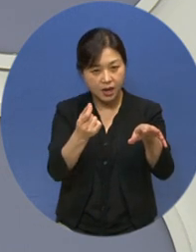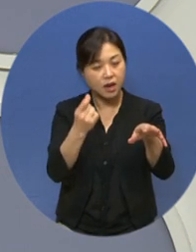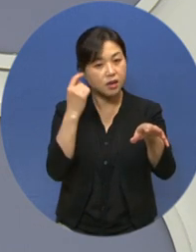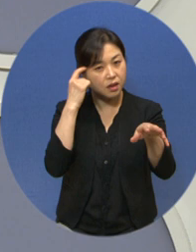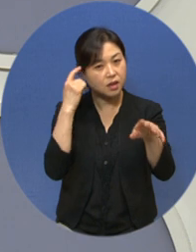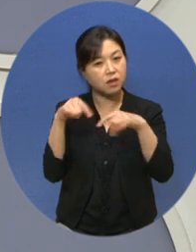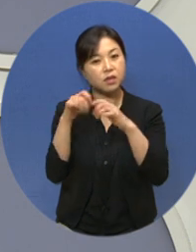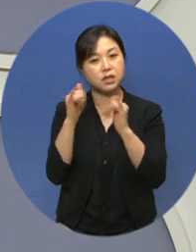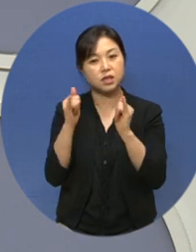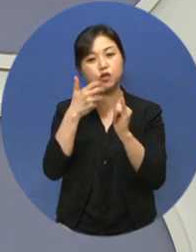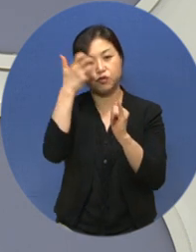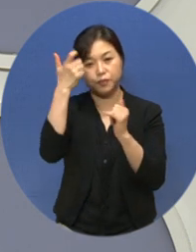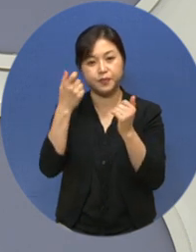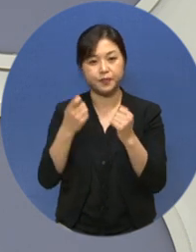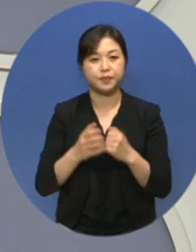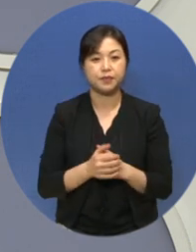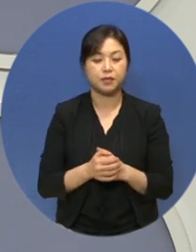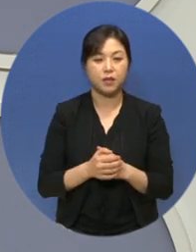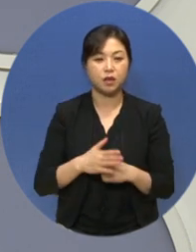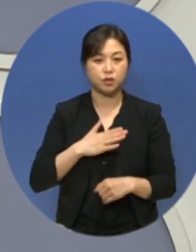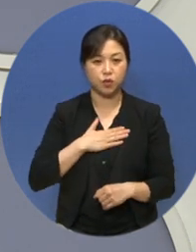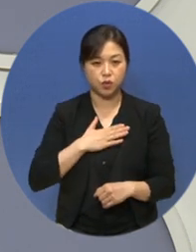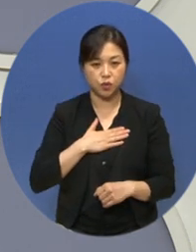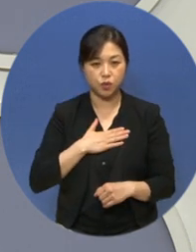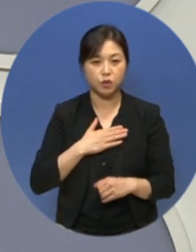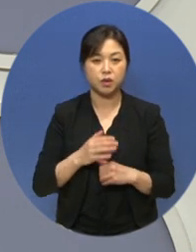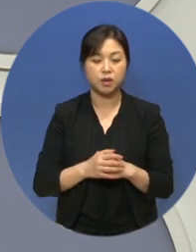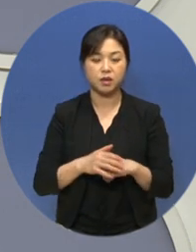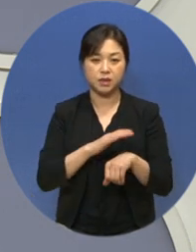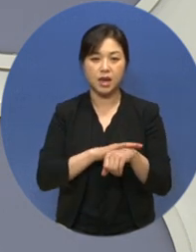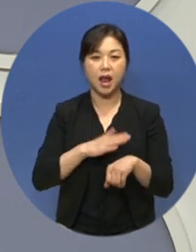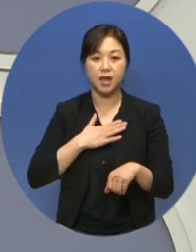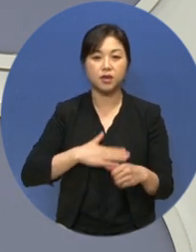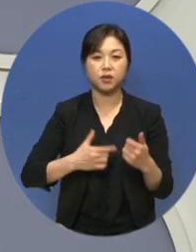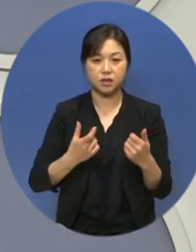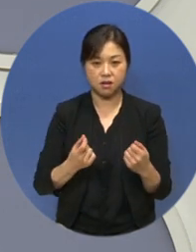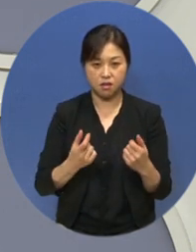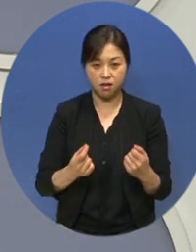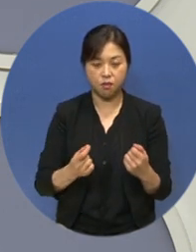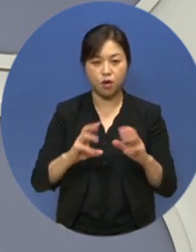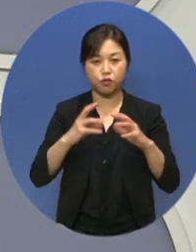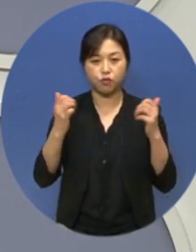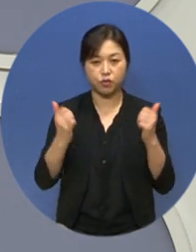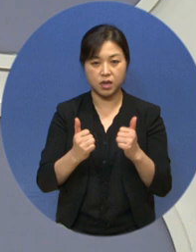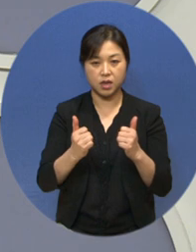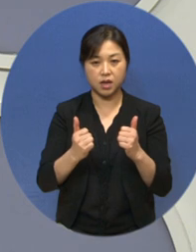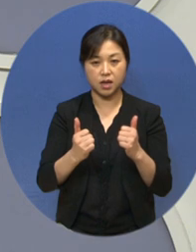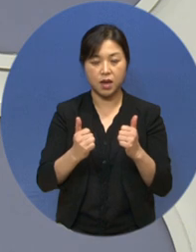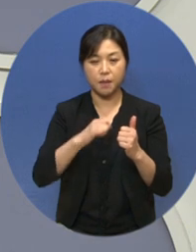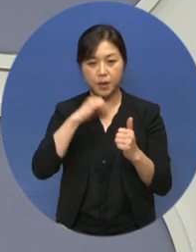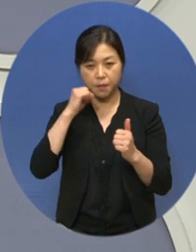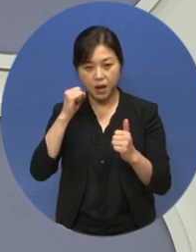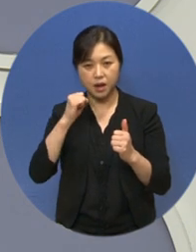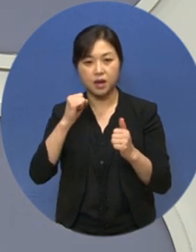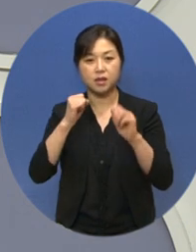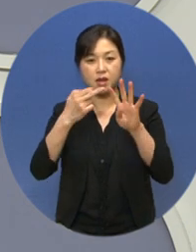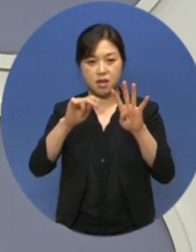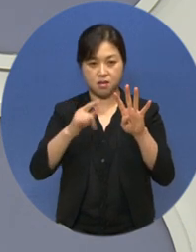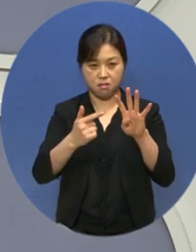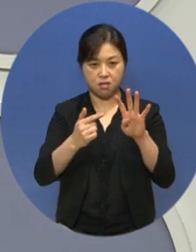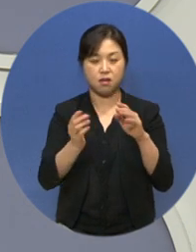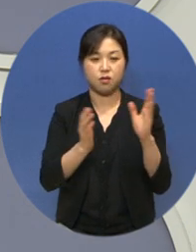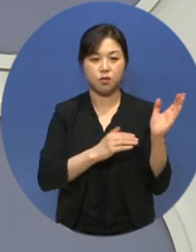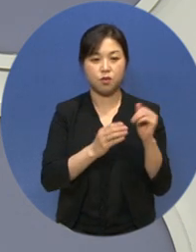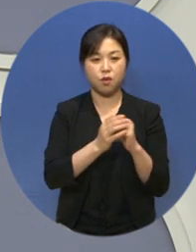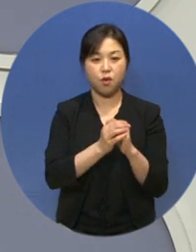생각이 듭니다 그렇죠 저같은 경우도 에 뭐 잘 아시는 것 같이 u 국회 4선 의원을 했고 당연히 사무총장의 최고위원을